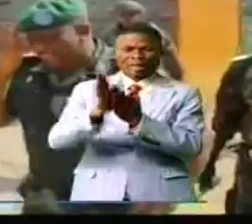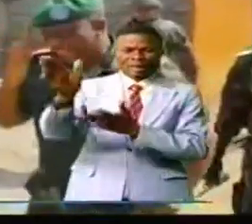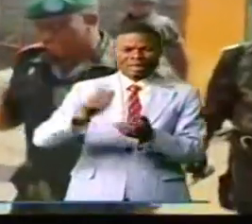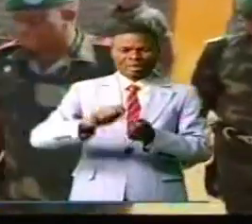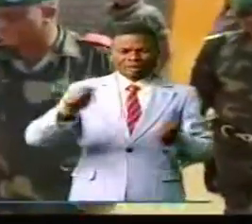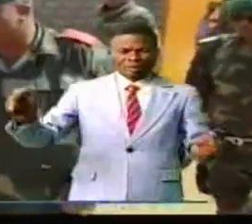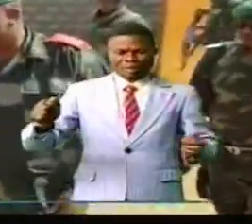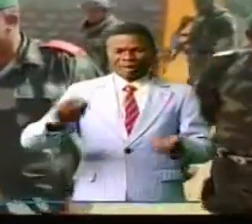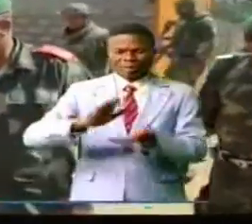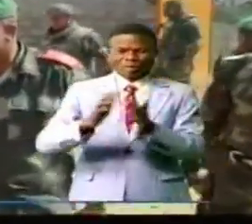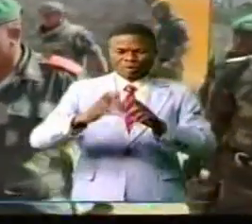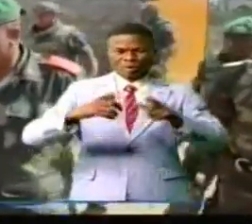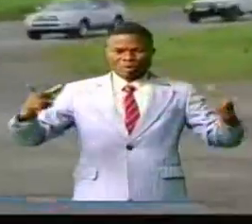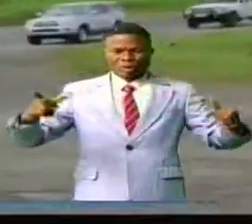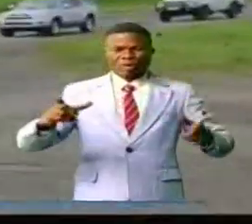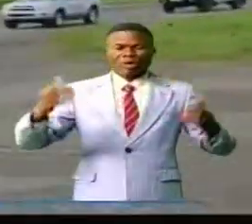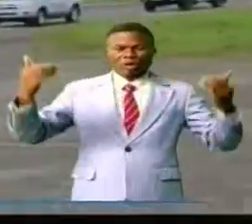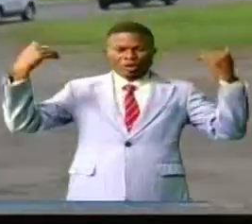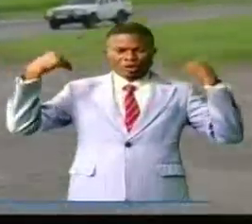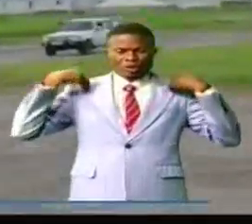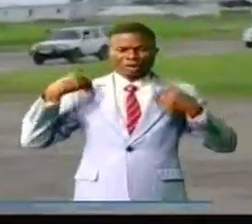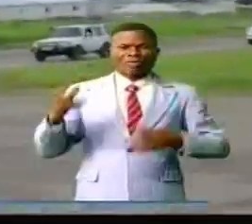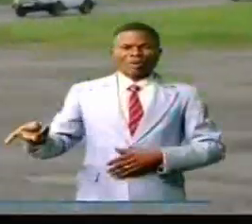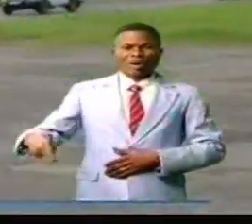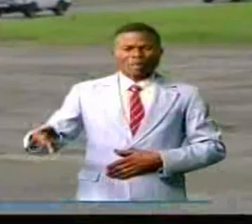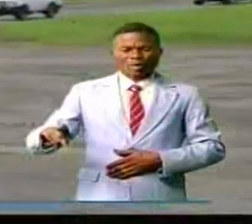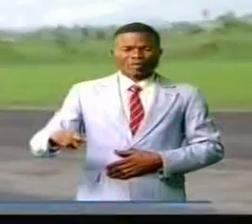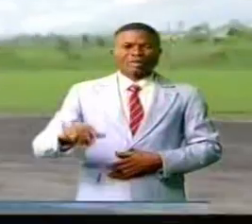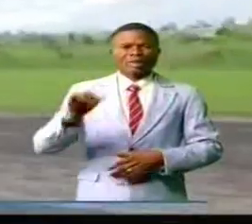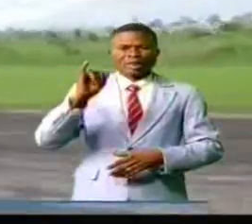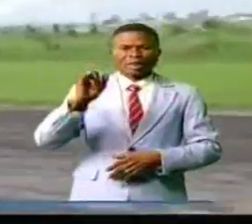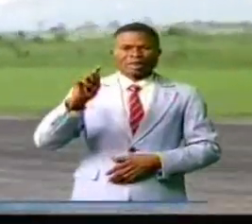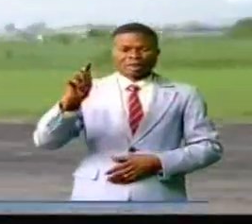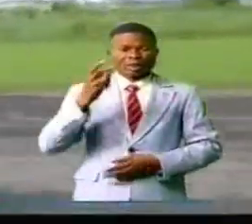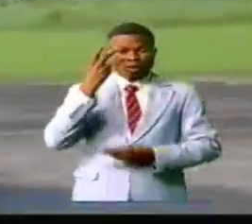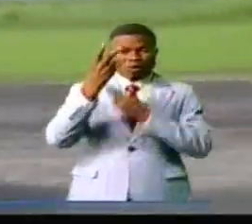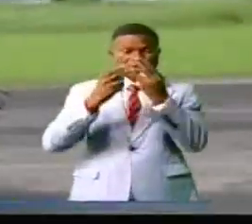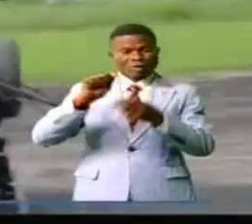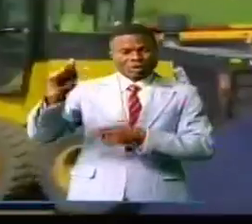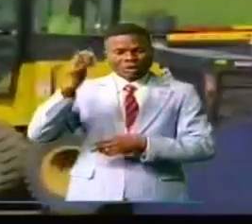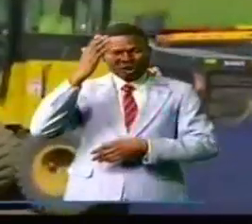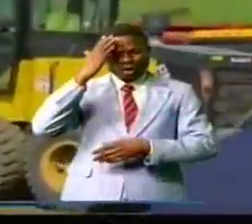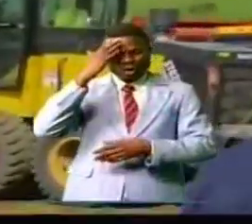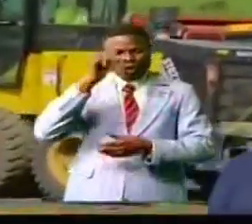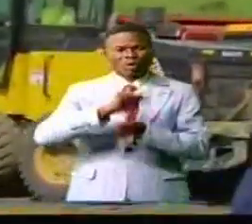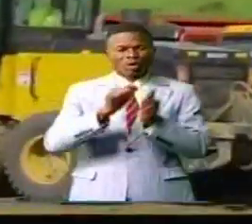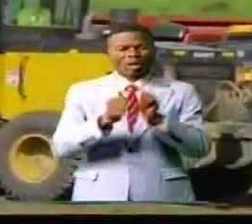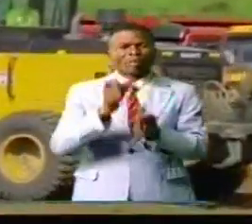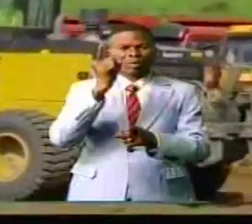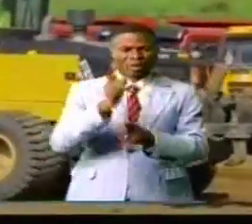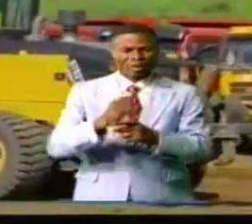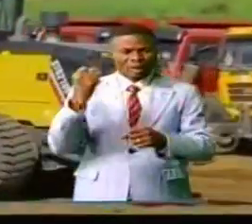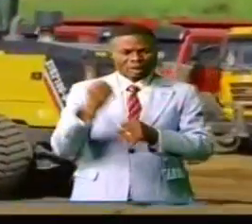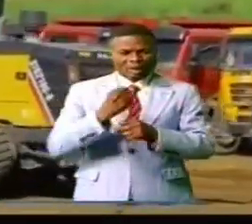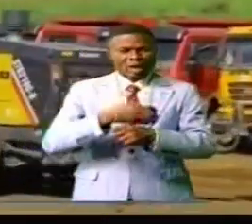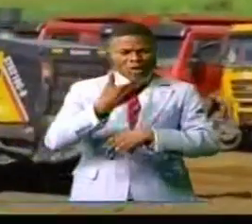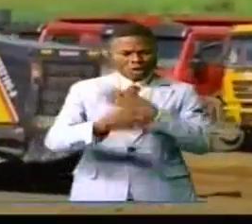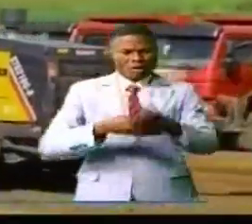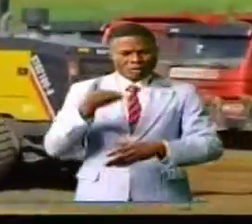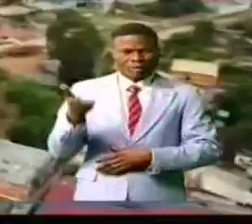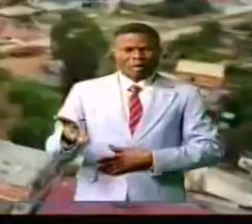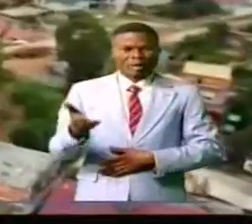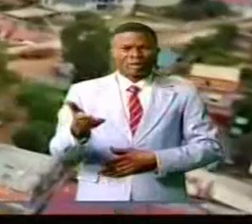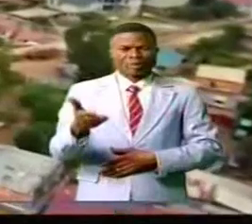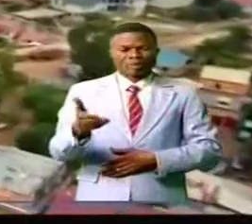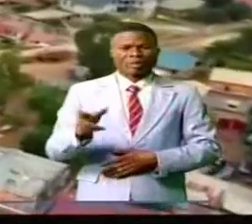mètres. Le gouvernement militaire de l'Ituri a effectué une descente sur terrain pour s'imprégner d'avance des détails relatifs aux travaux qui seront